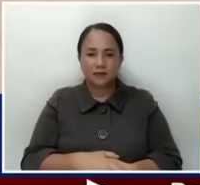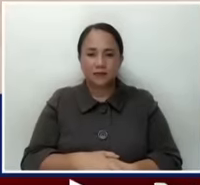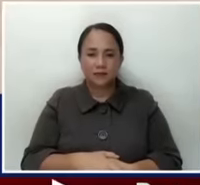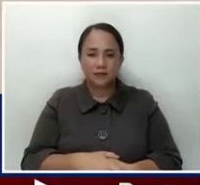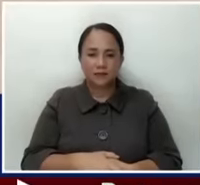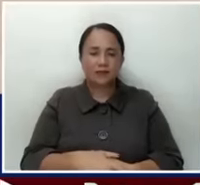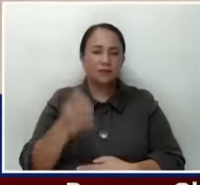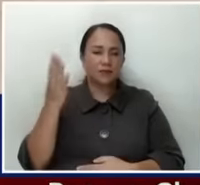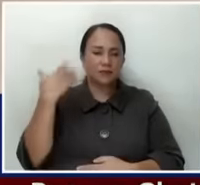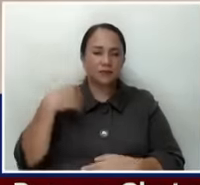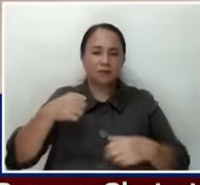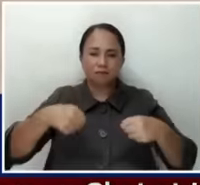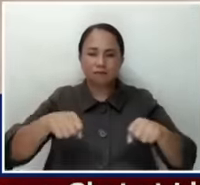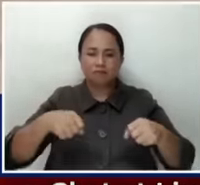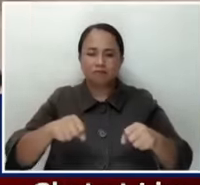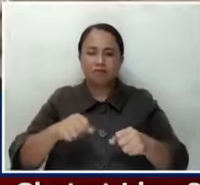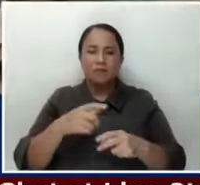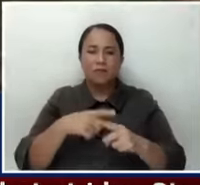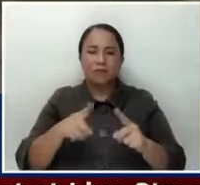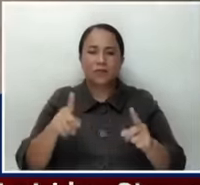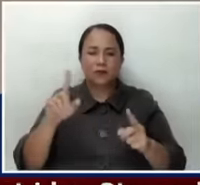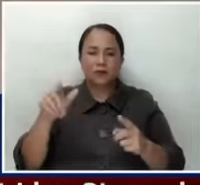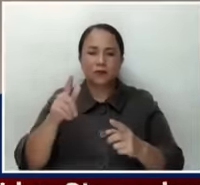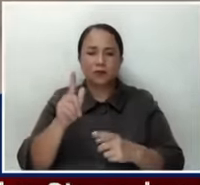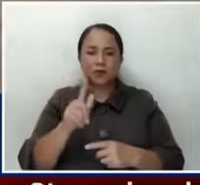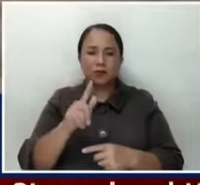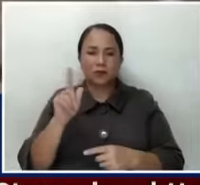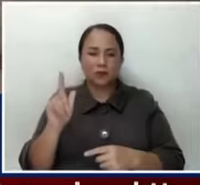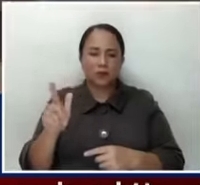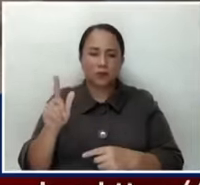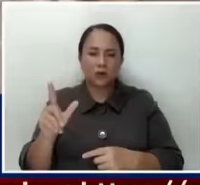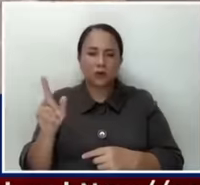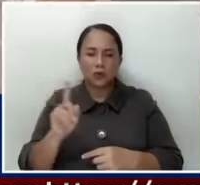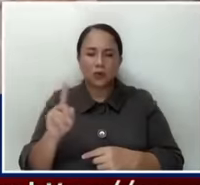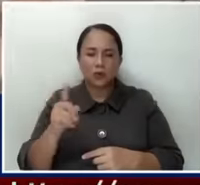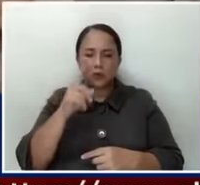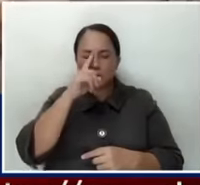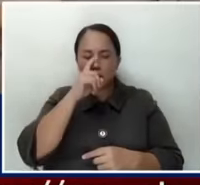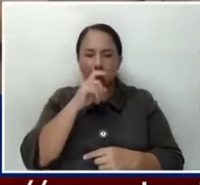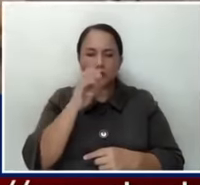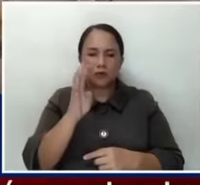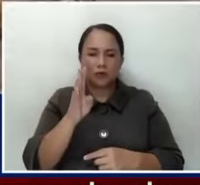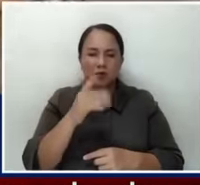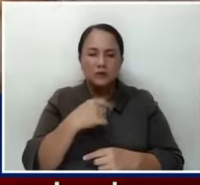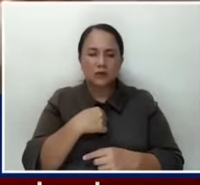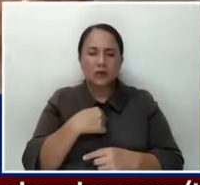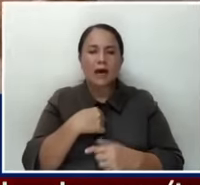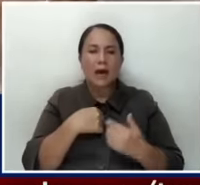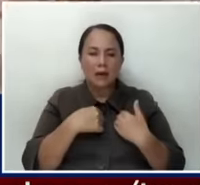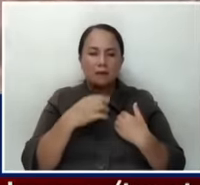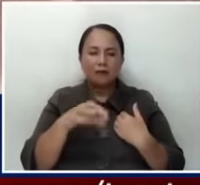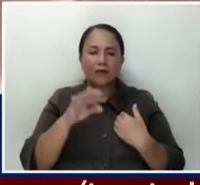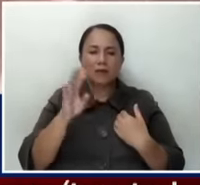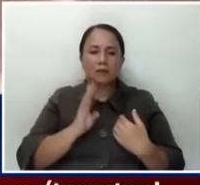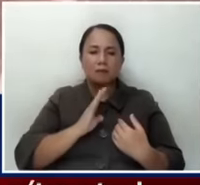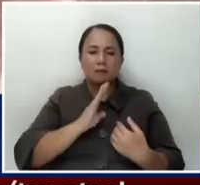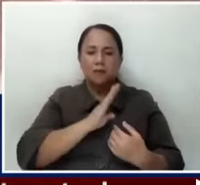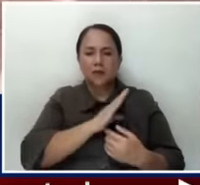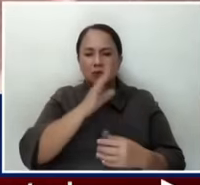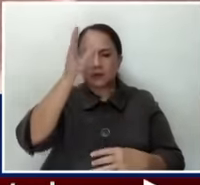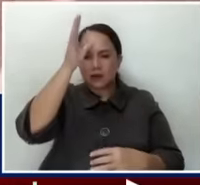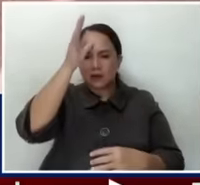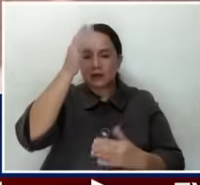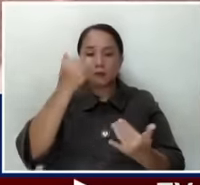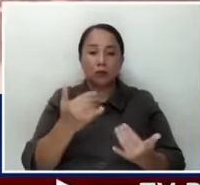Dating rider si Marlene pero noong 2020, sa edad na 40, na-diagnose siyang may breast cancer. Maayos na